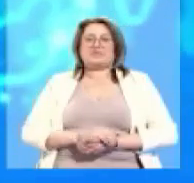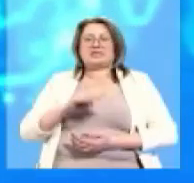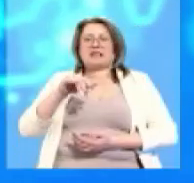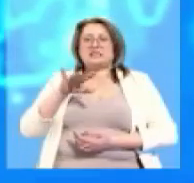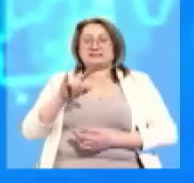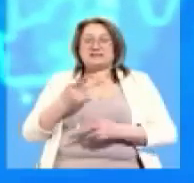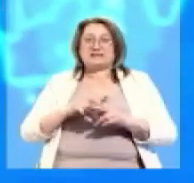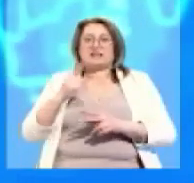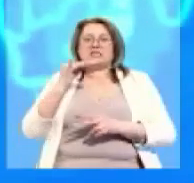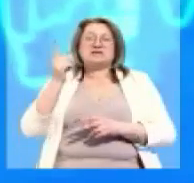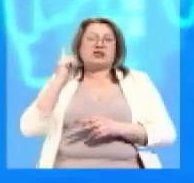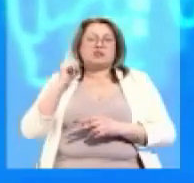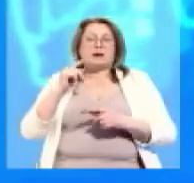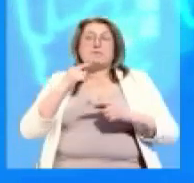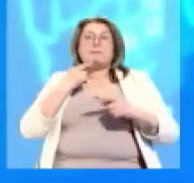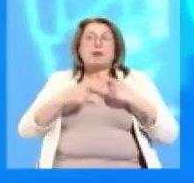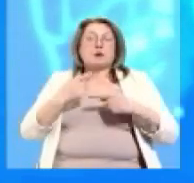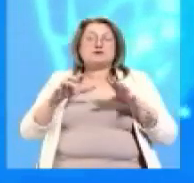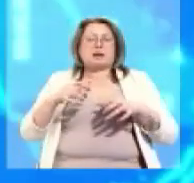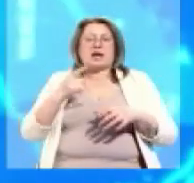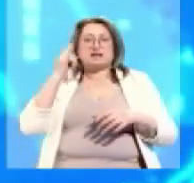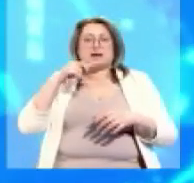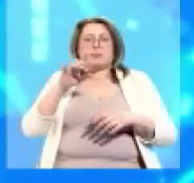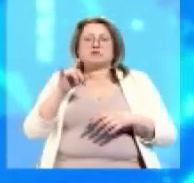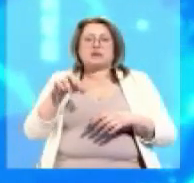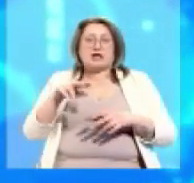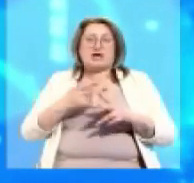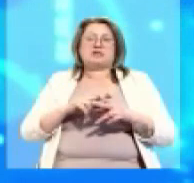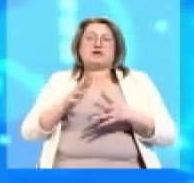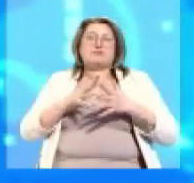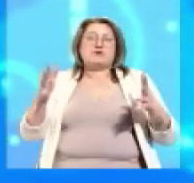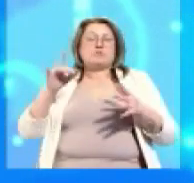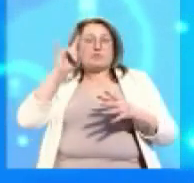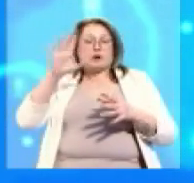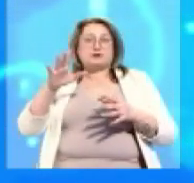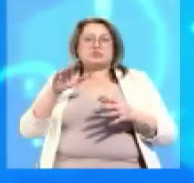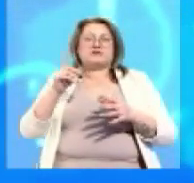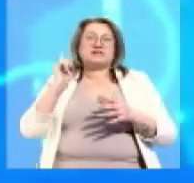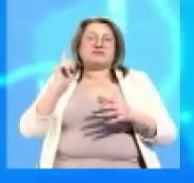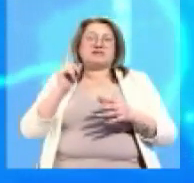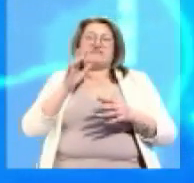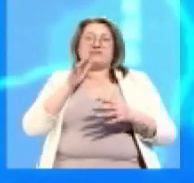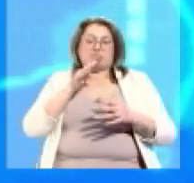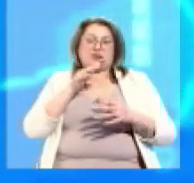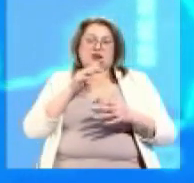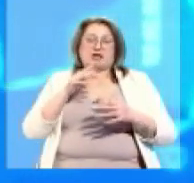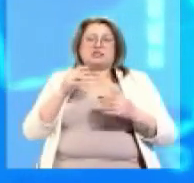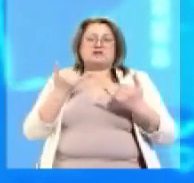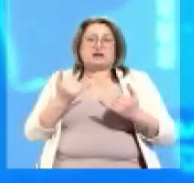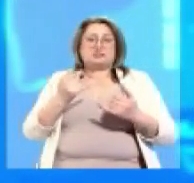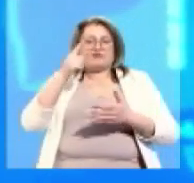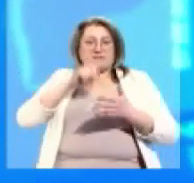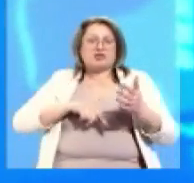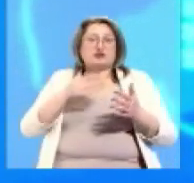Тазы – это одна из древнейших пород собак. Казахская борзая особенно пользовалась популярностью в древнейшие времена. Сейчас